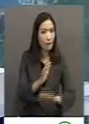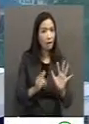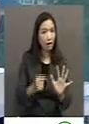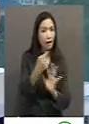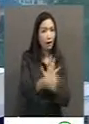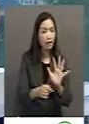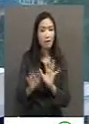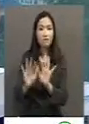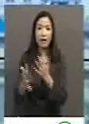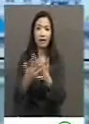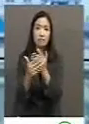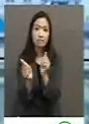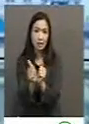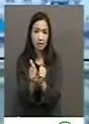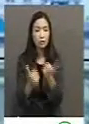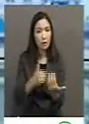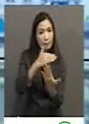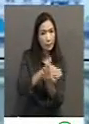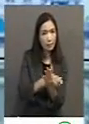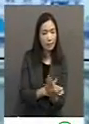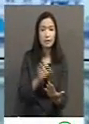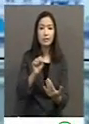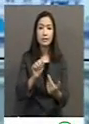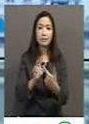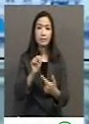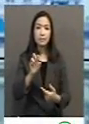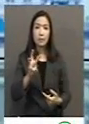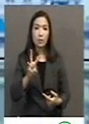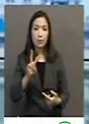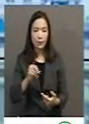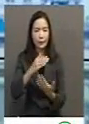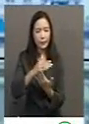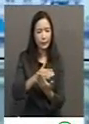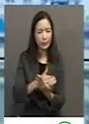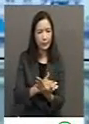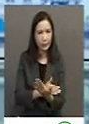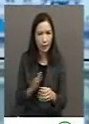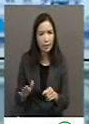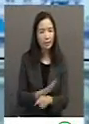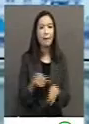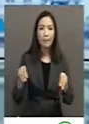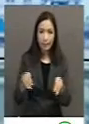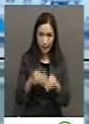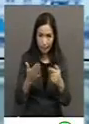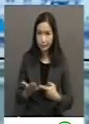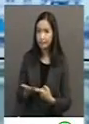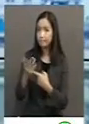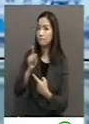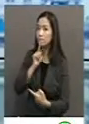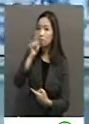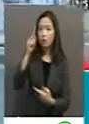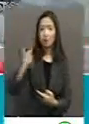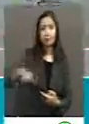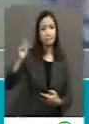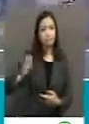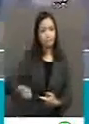ความคืบหน้าสำนวนตอนนี้ใกล้จะสมบูรณ์แล้วรอแค่ผลการตรวจสอบ DNA เท่านั้นนะคะก็จะสามารถยื่นเรื่องไปยังอัยการแล้วก็ส่งฟ้องต่อศาลต่อ